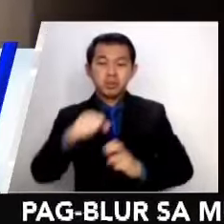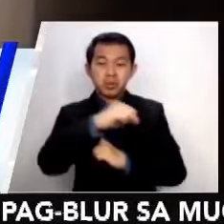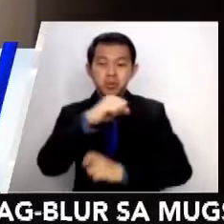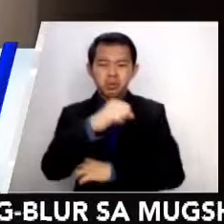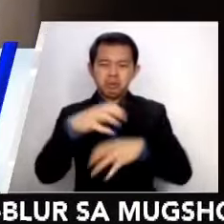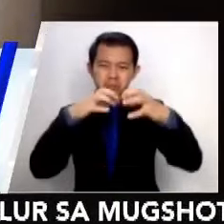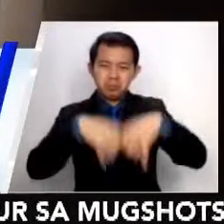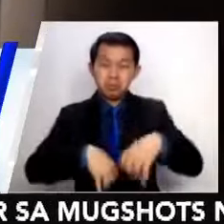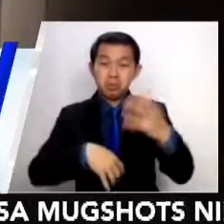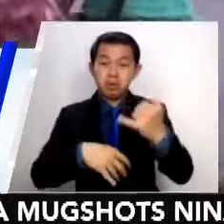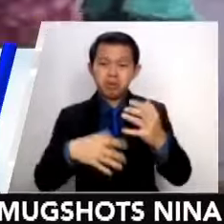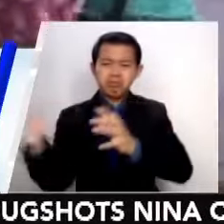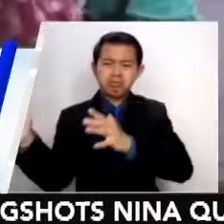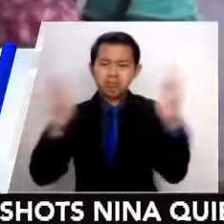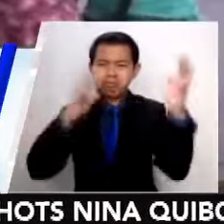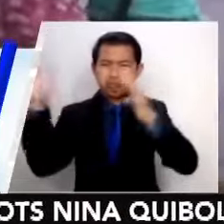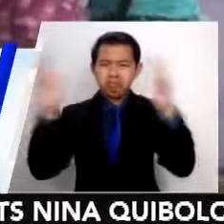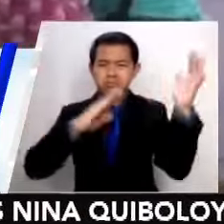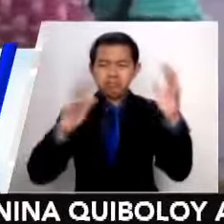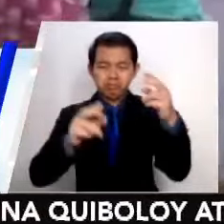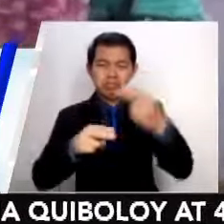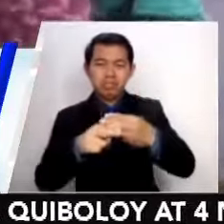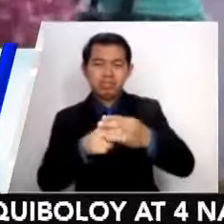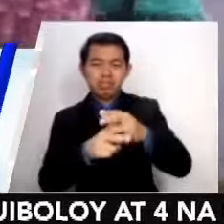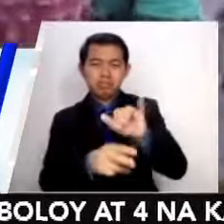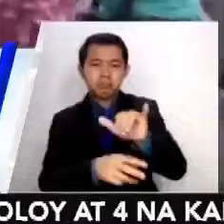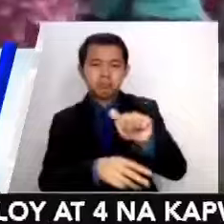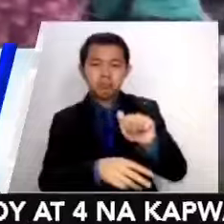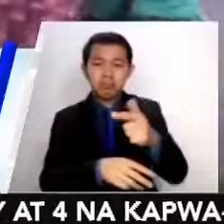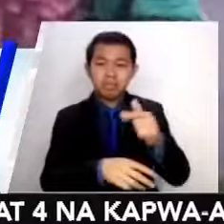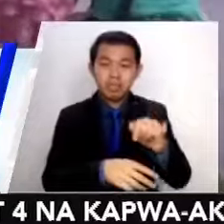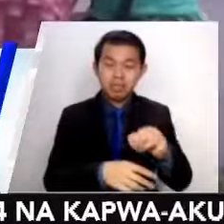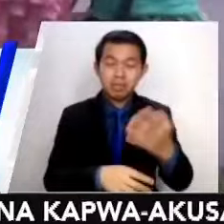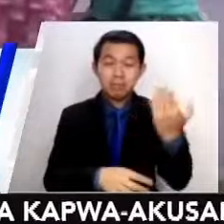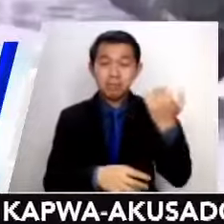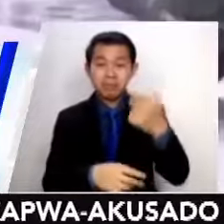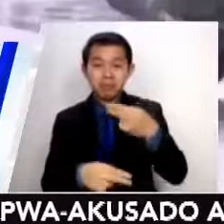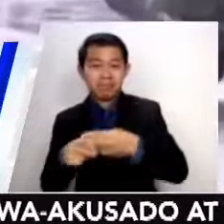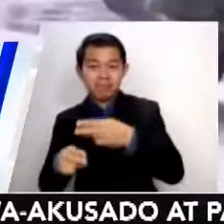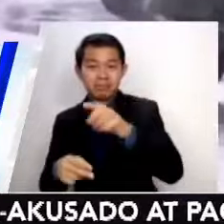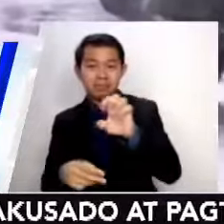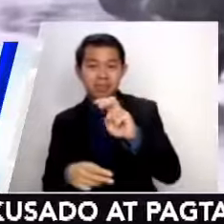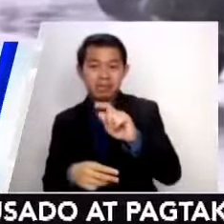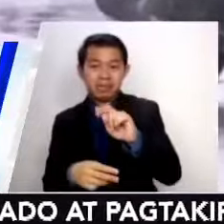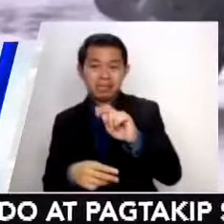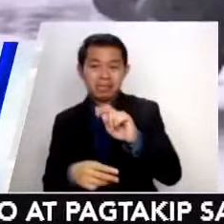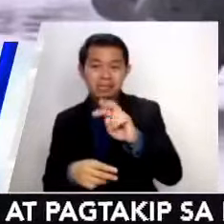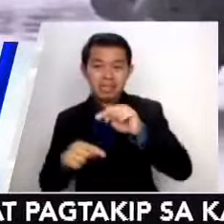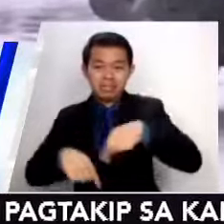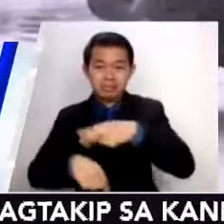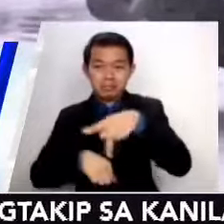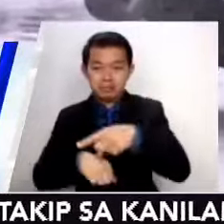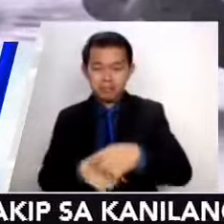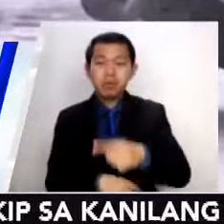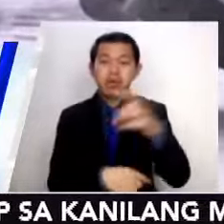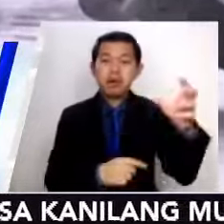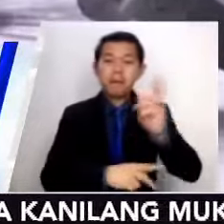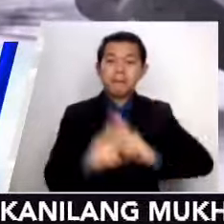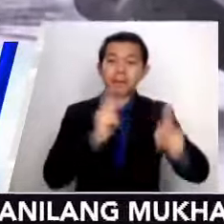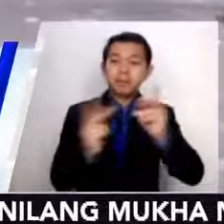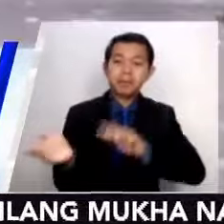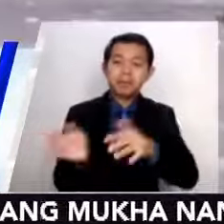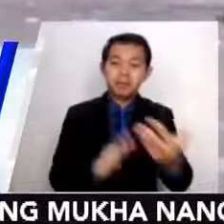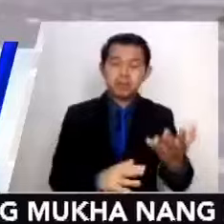ng Typhoon Yagi o yung dating Bagyong Enteng. Mahigit 100 na ang nasawi, bunsod ng malawakang pagbaha